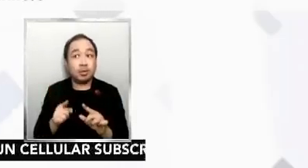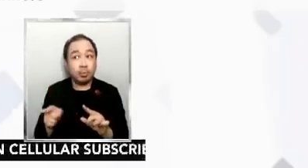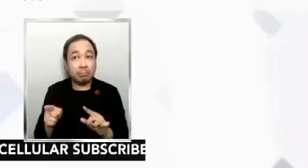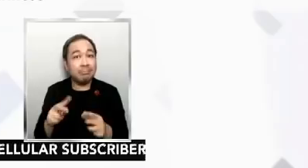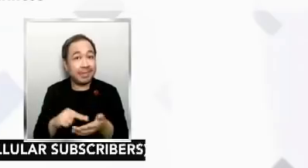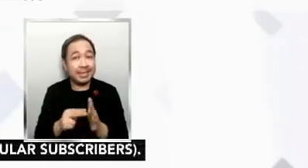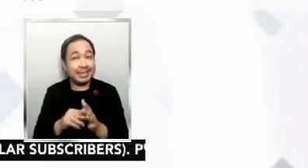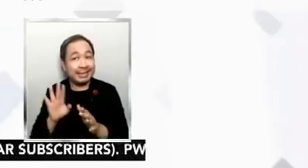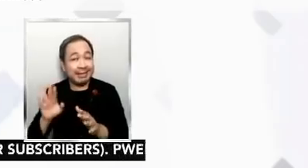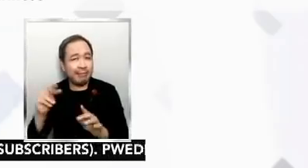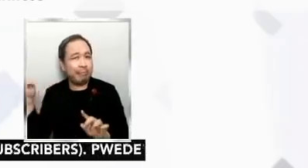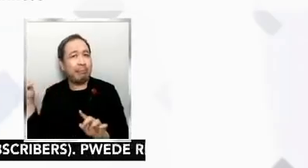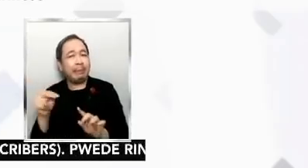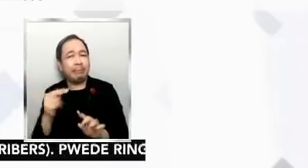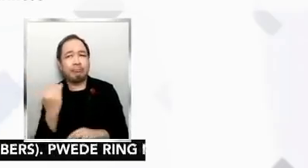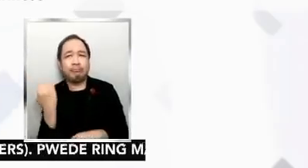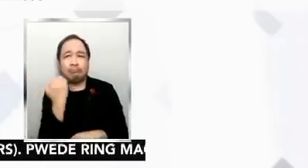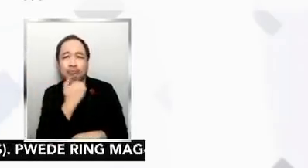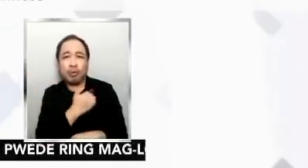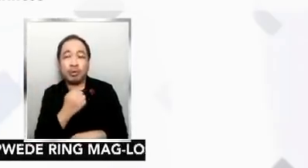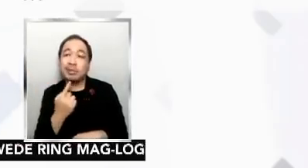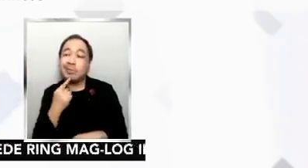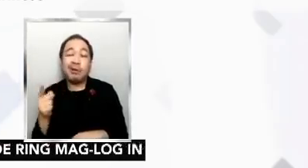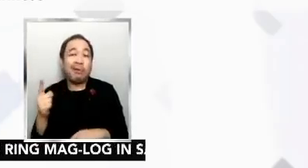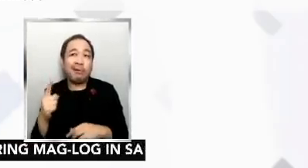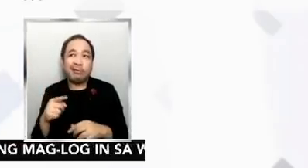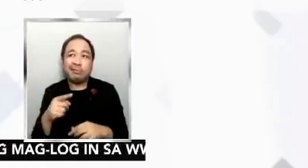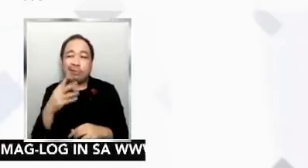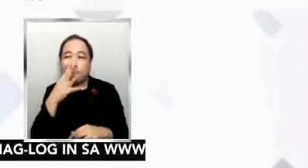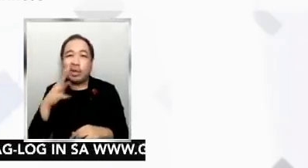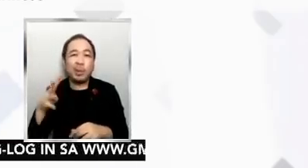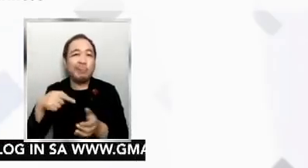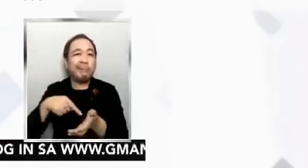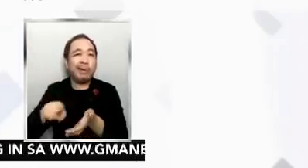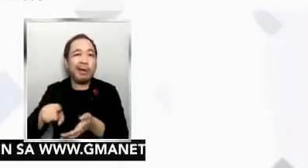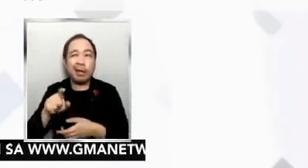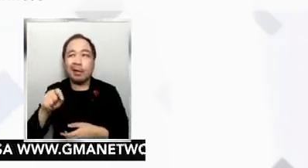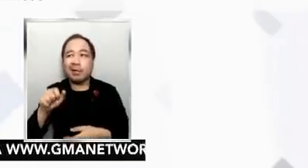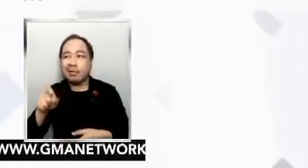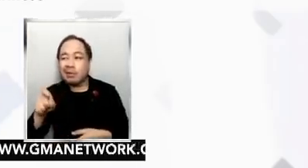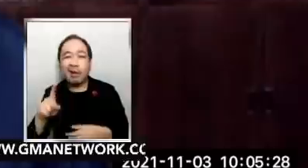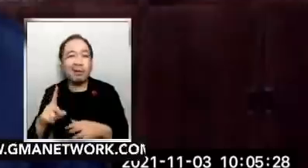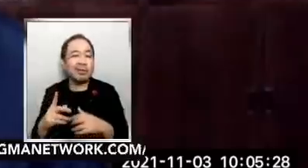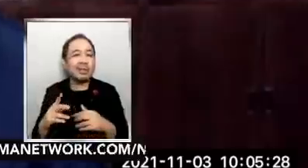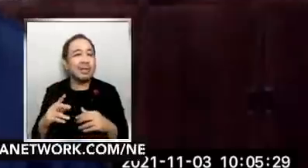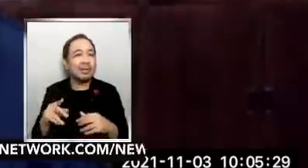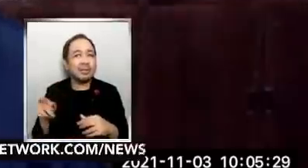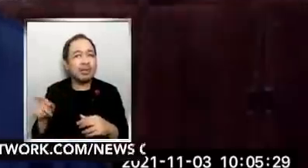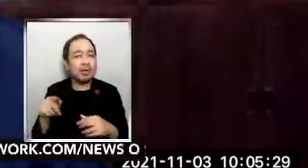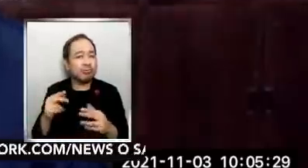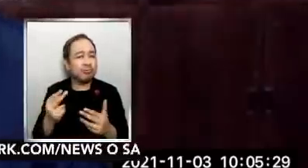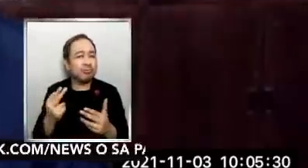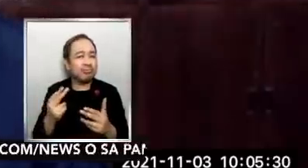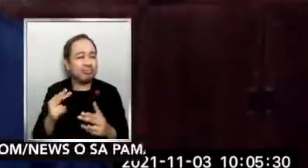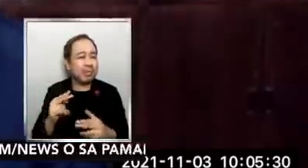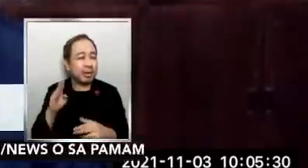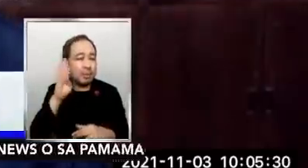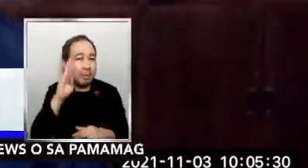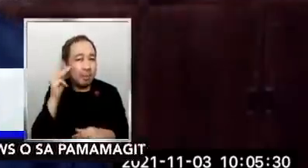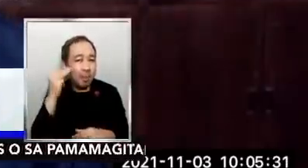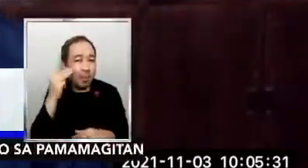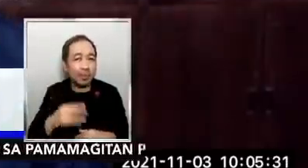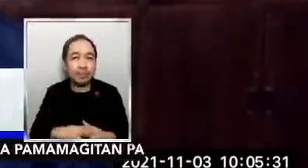sinasabi nila na tax evasion or tax evader si presidential aspirant Bongbong Marcos. Sa panayam ng Super